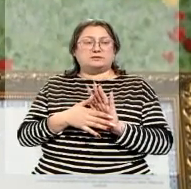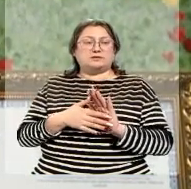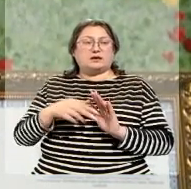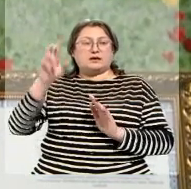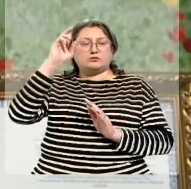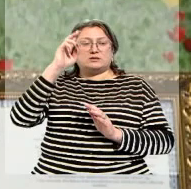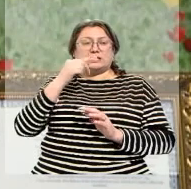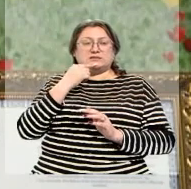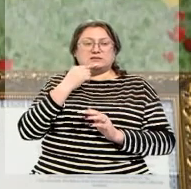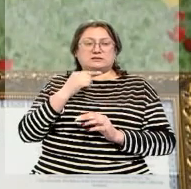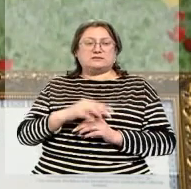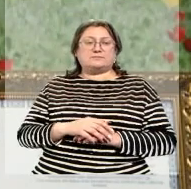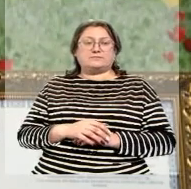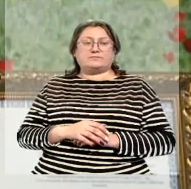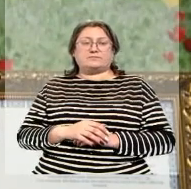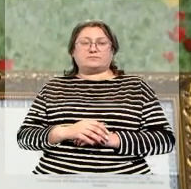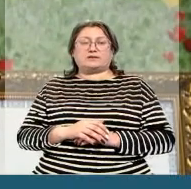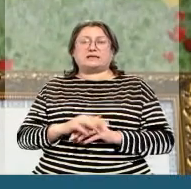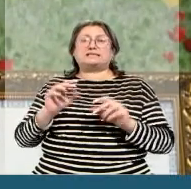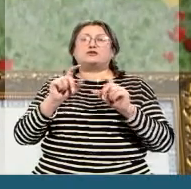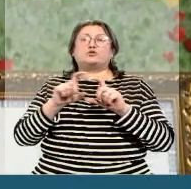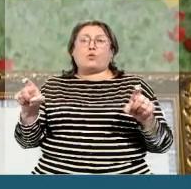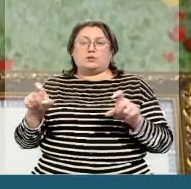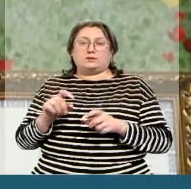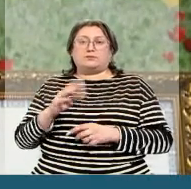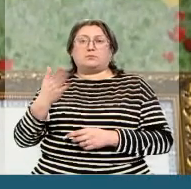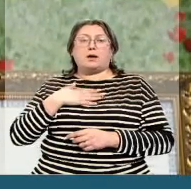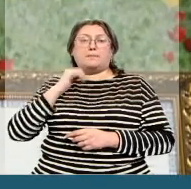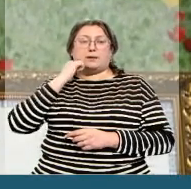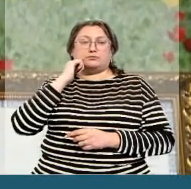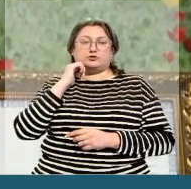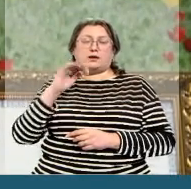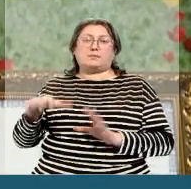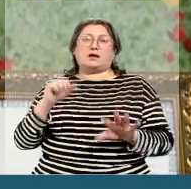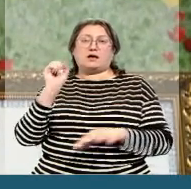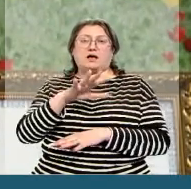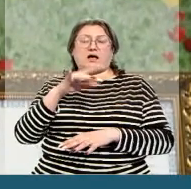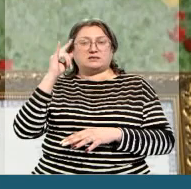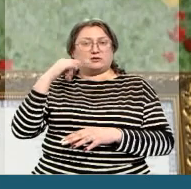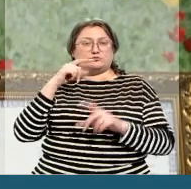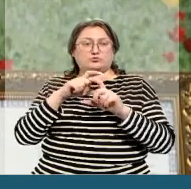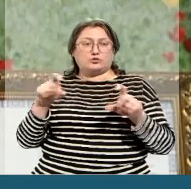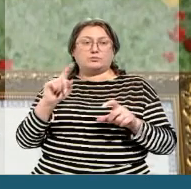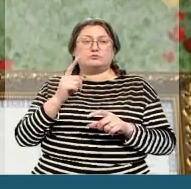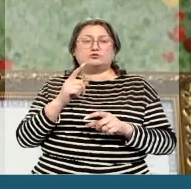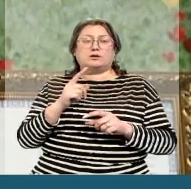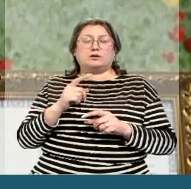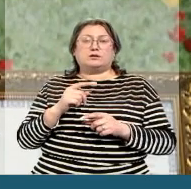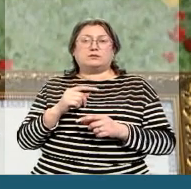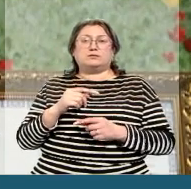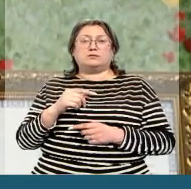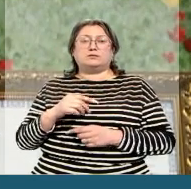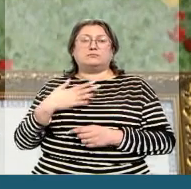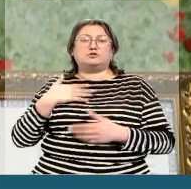изучать государственный язык, точнее, со школы. Вот моя бабушка дала меня в казахскую школу, так как